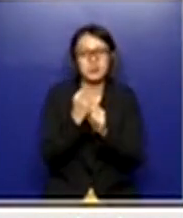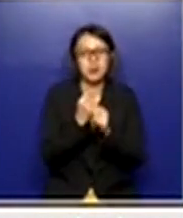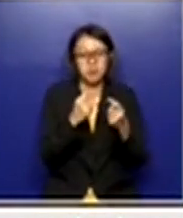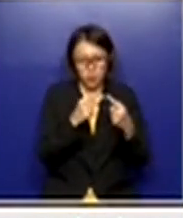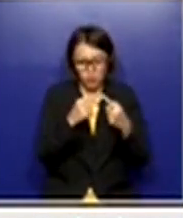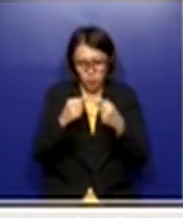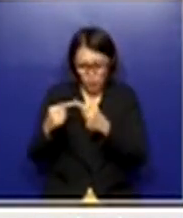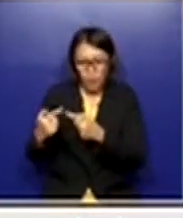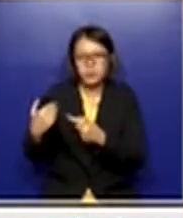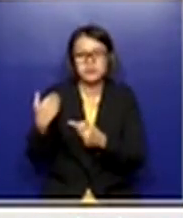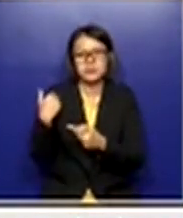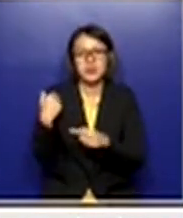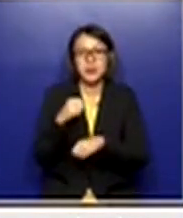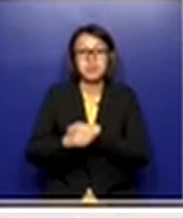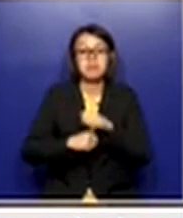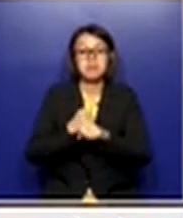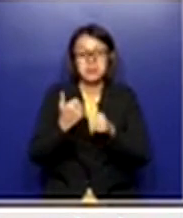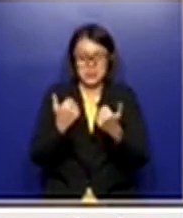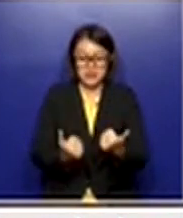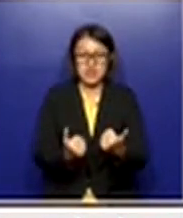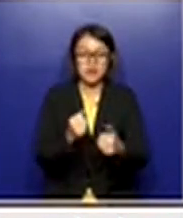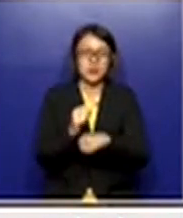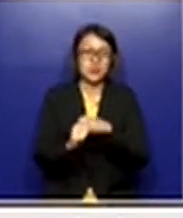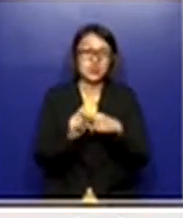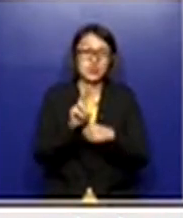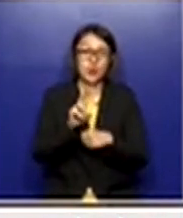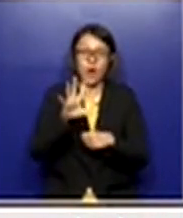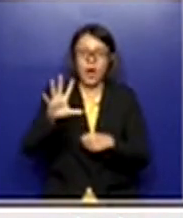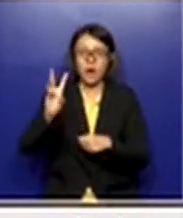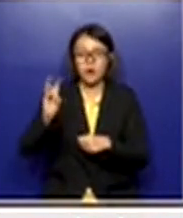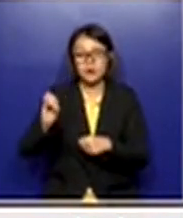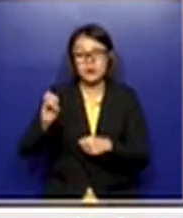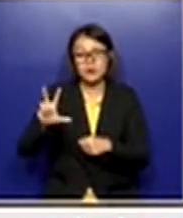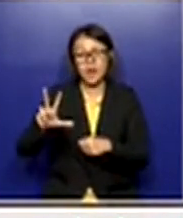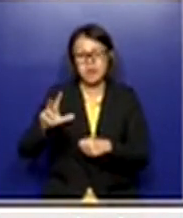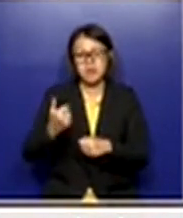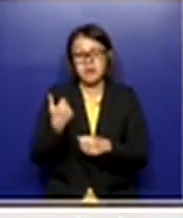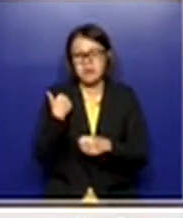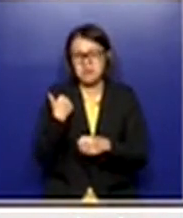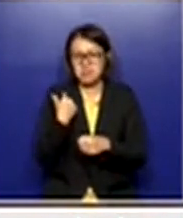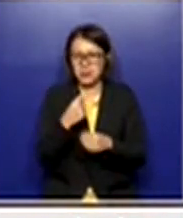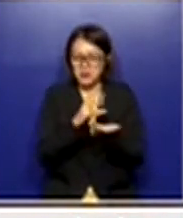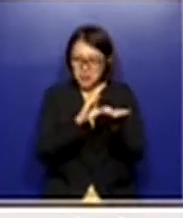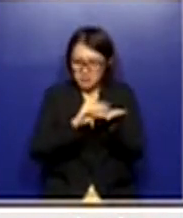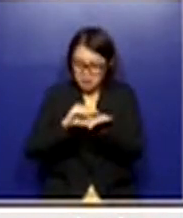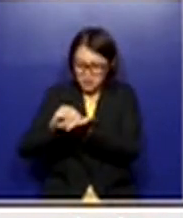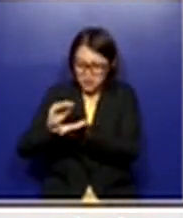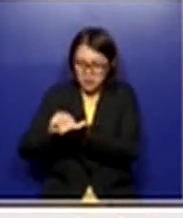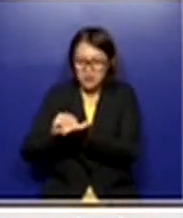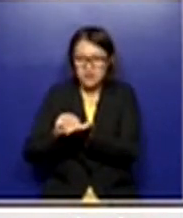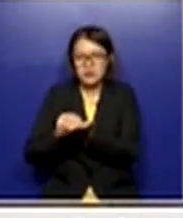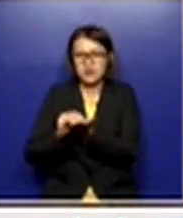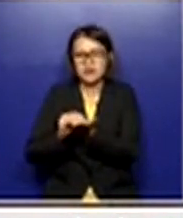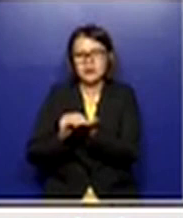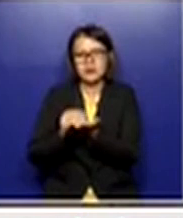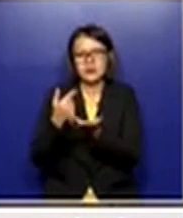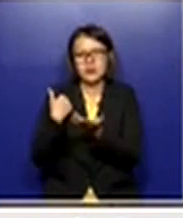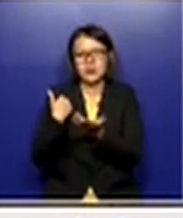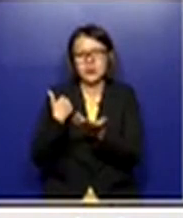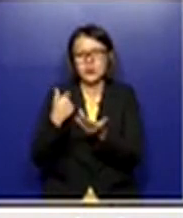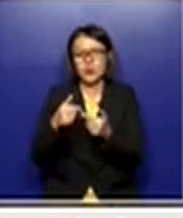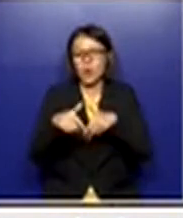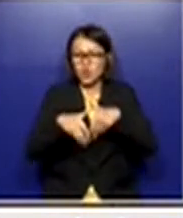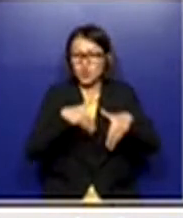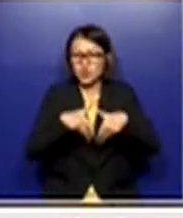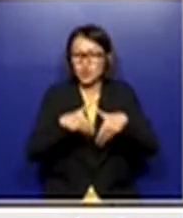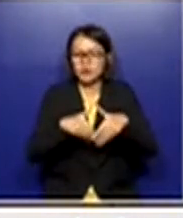แล้วก็ปีนี้ค่ะปี63เนี่ยเราใช้เป็น KPI ด้วยค่ะว่าประเด็นที่เข้าสู่สถานีประชาชนและร้องทุก